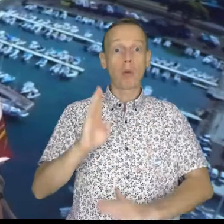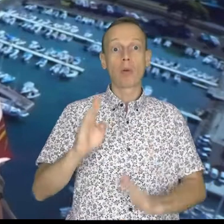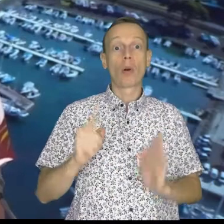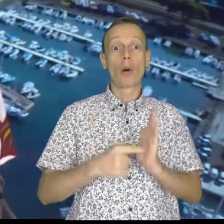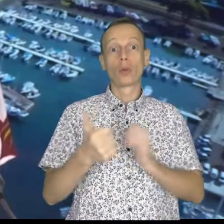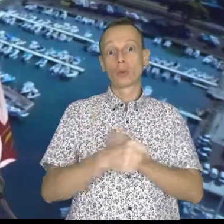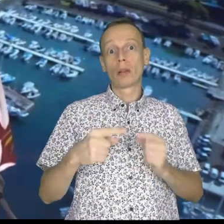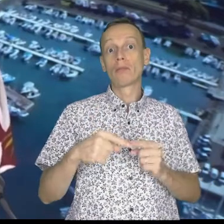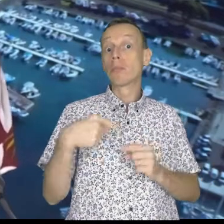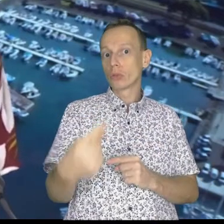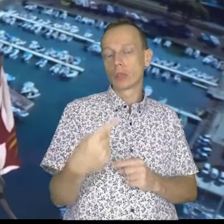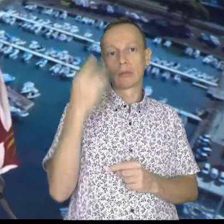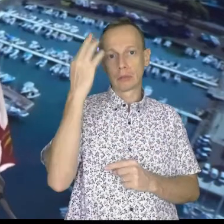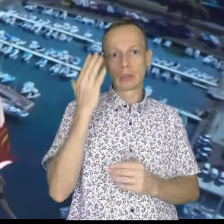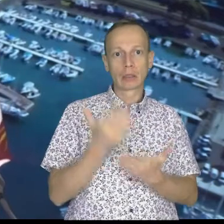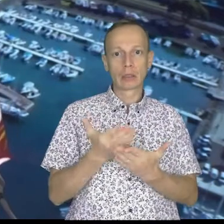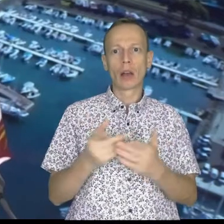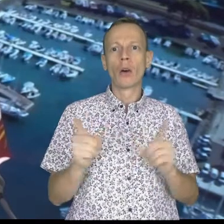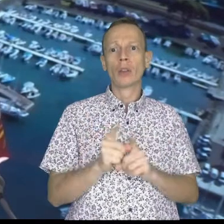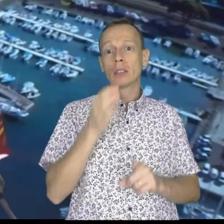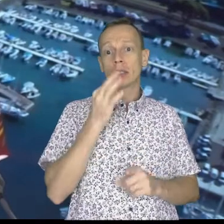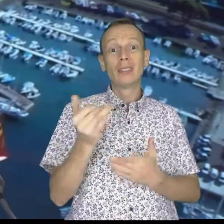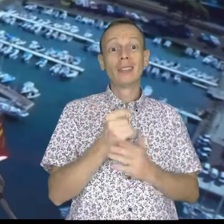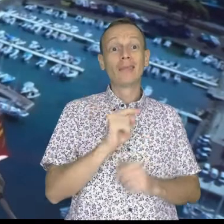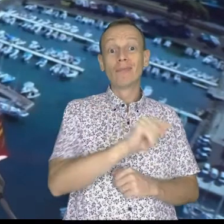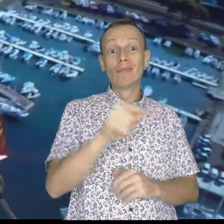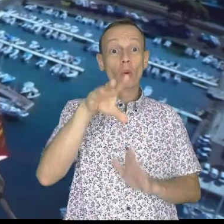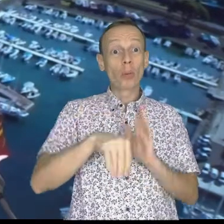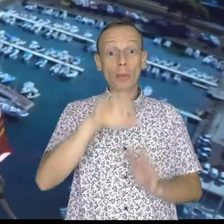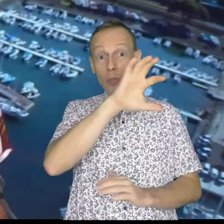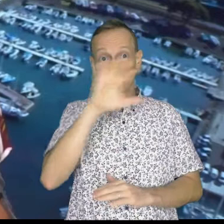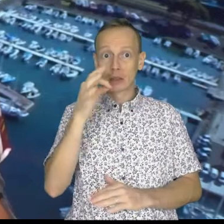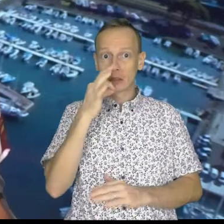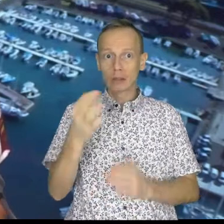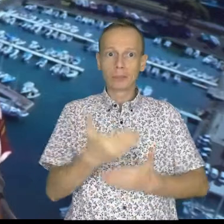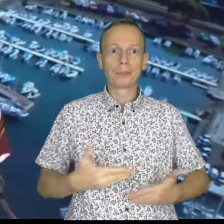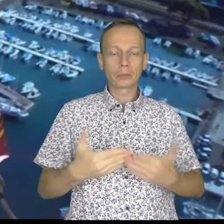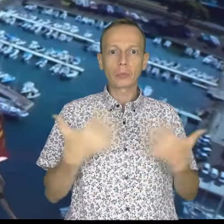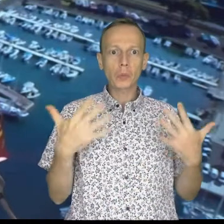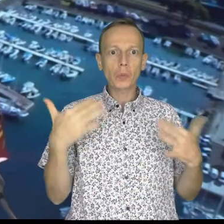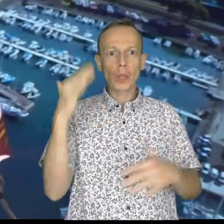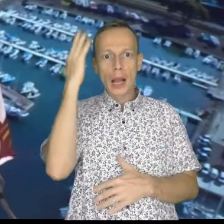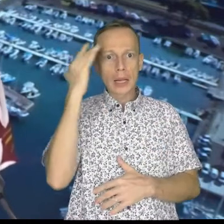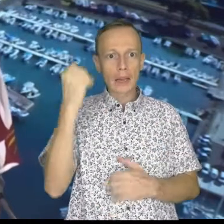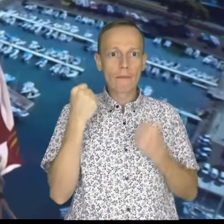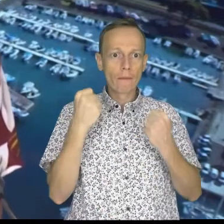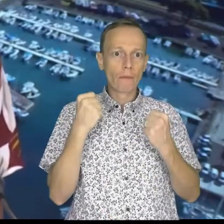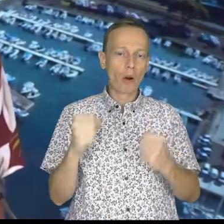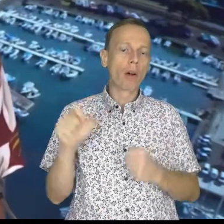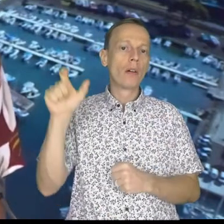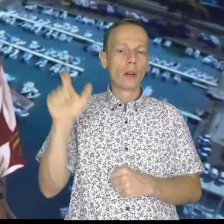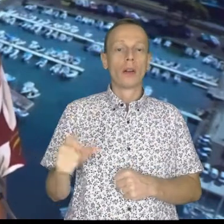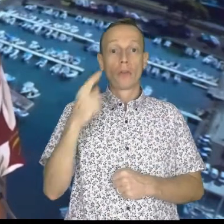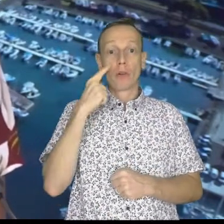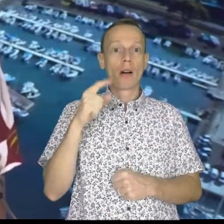semaine prochaine. Il a également soulevé le cas des Outre-mer, dont la Polynésie, où la situation est très préoccupante. Jean Castex, que